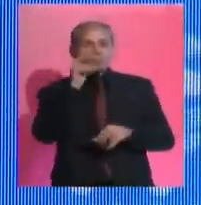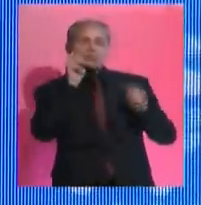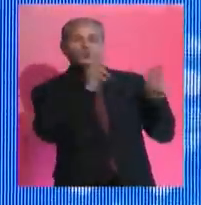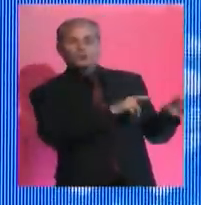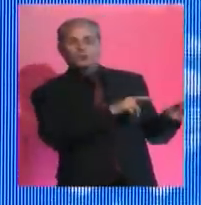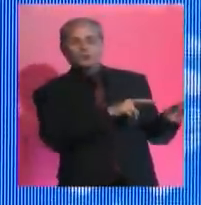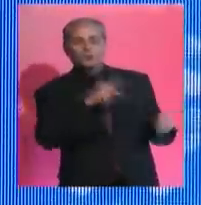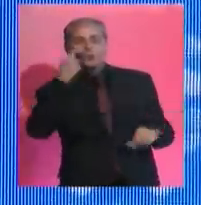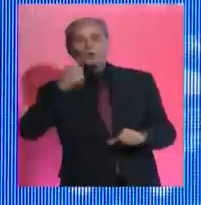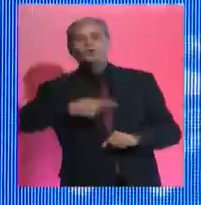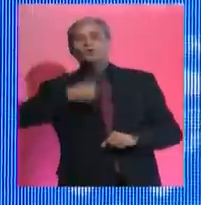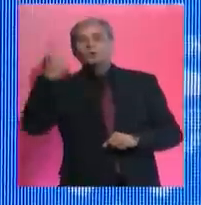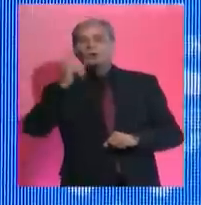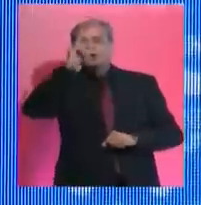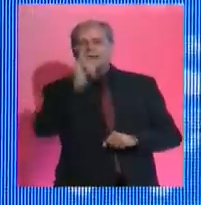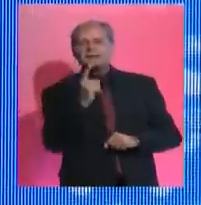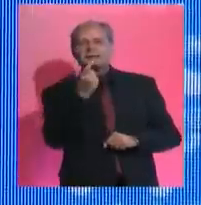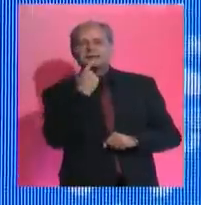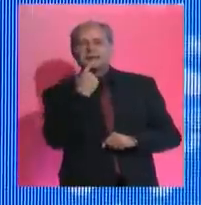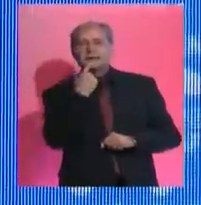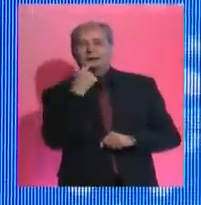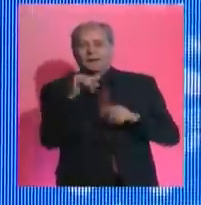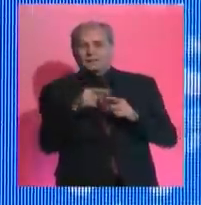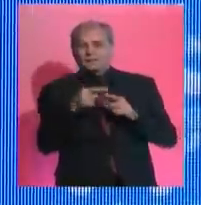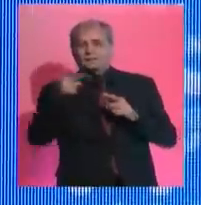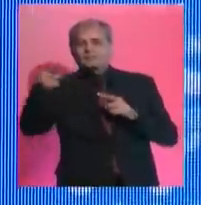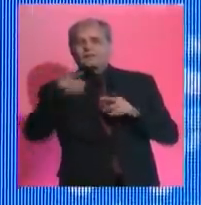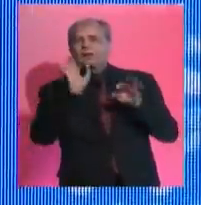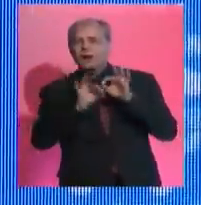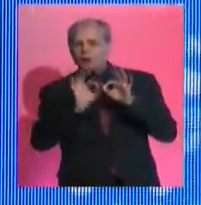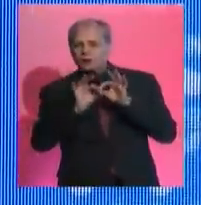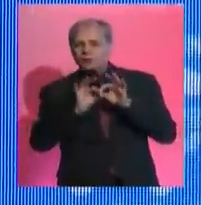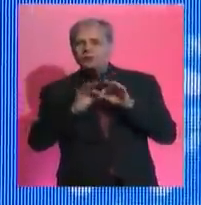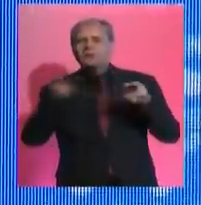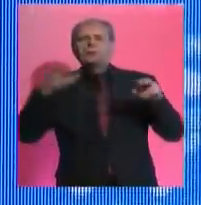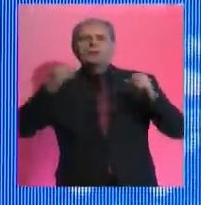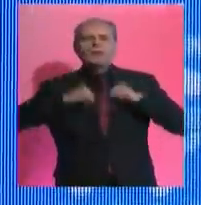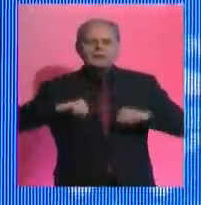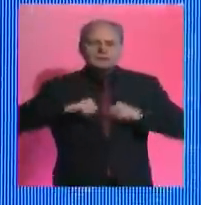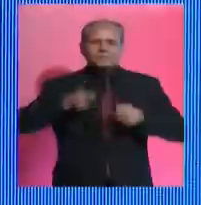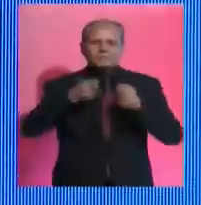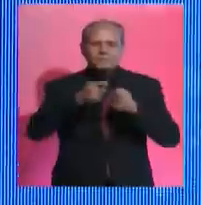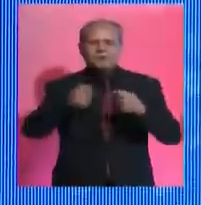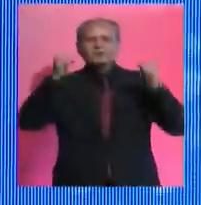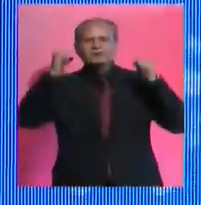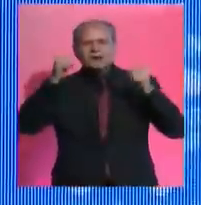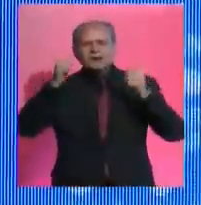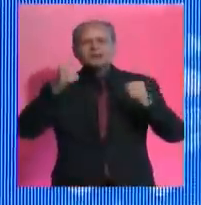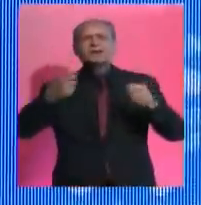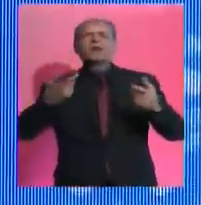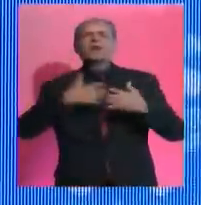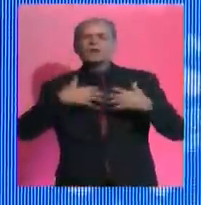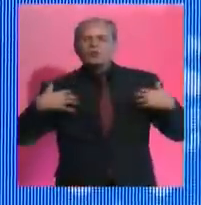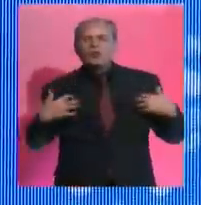örneğidir Cumhuriyetimizin ilk yıllarından itibaren ekonomiden bir eğitime sağlıktan milli güvenliğe kadar